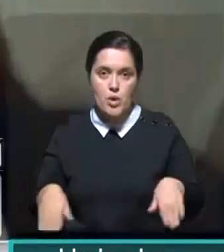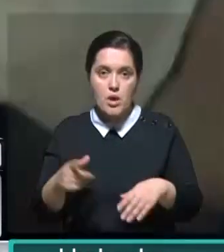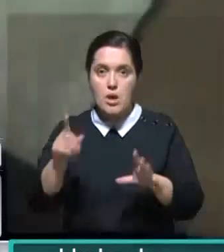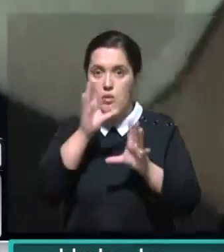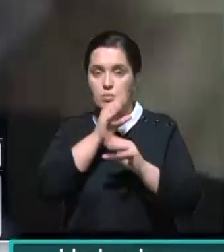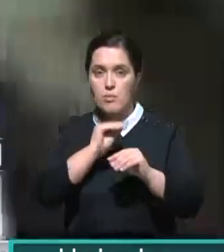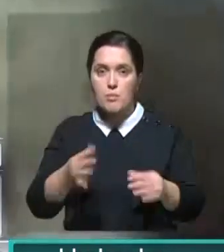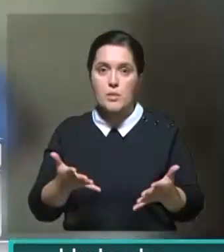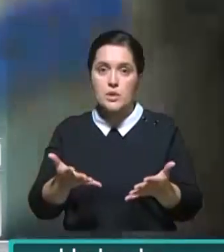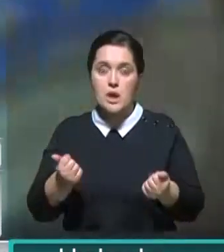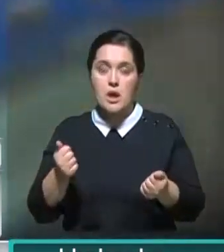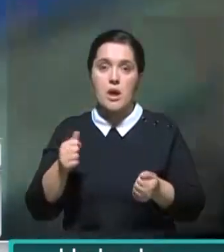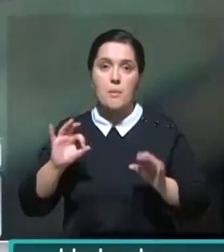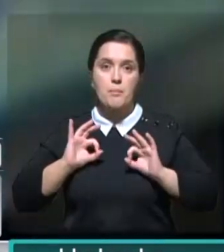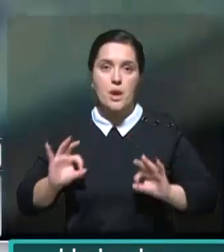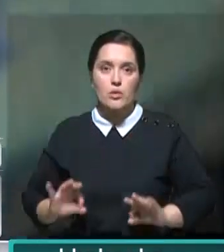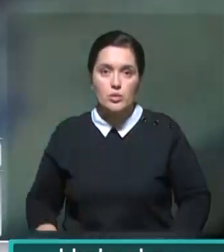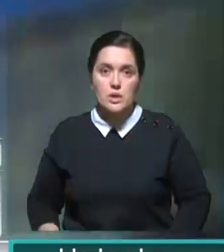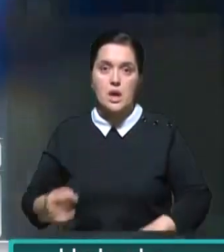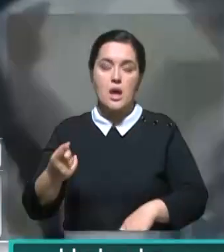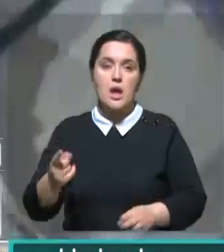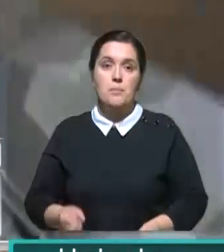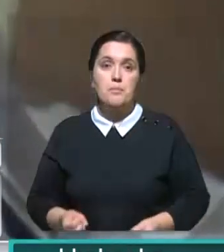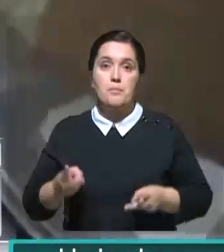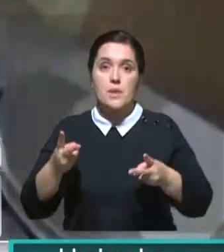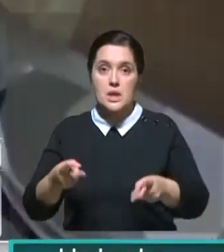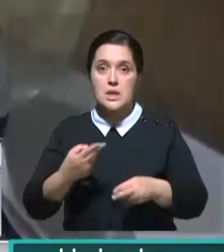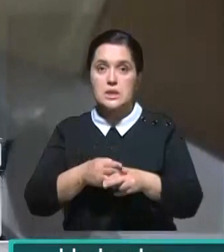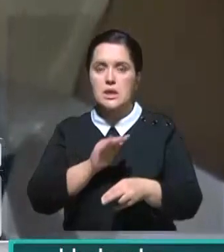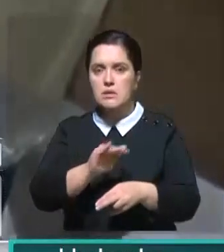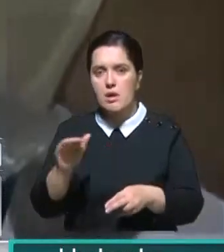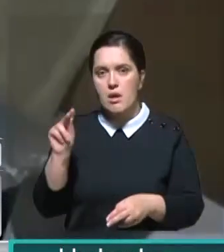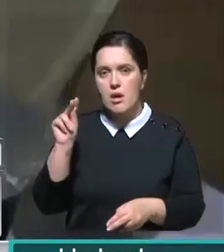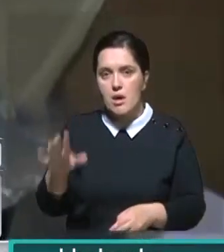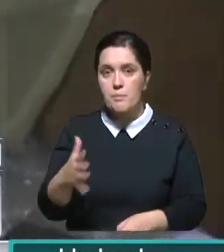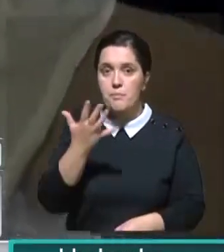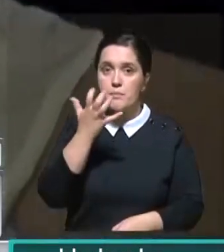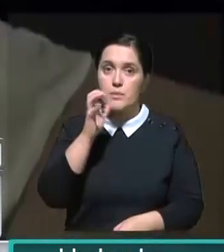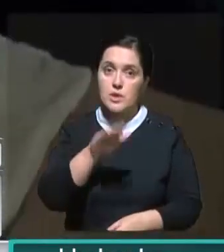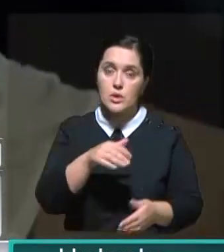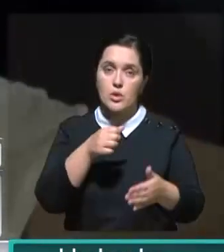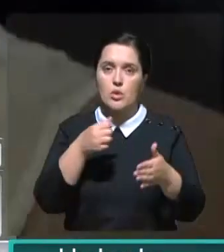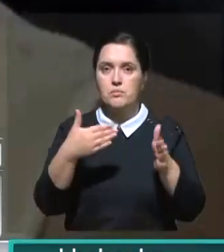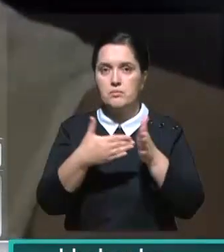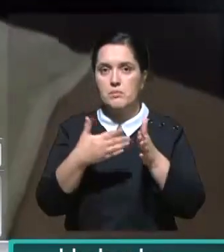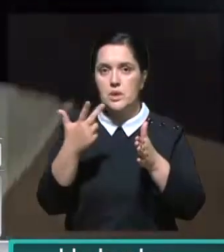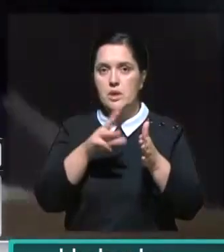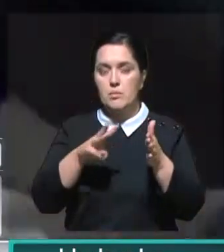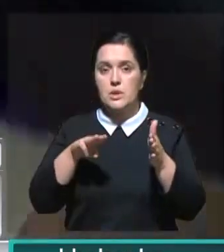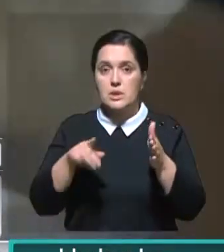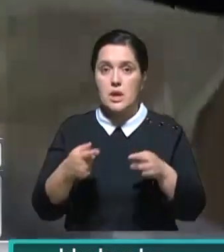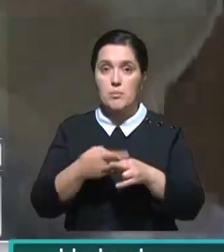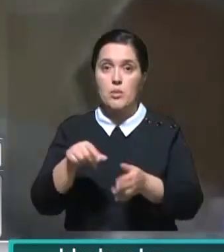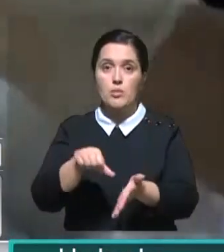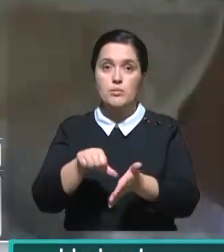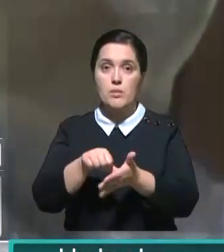что не успели их получить. По данным прокуратуры Алматы, злоумышленники оценивали детей от 500 000 до 3 000 000 тенге. Кроме того, в деле